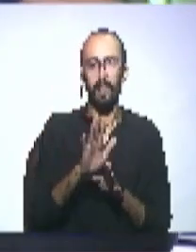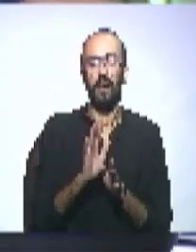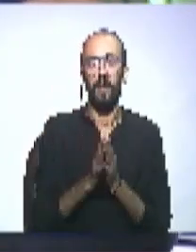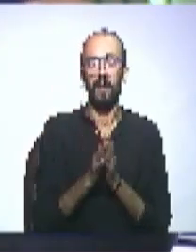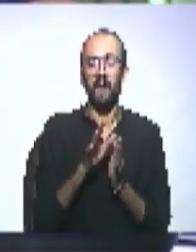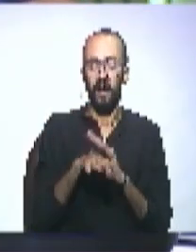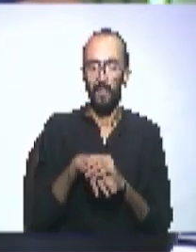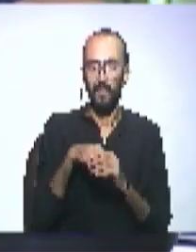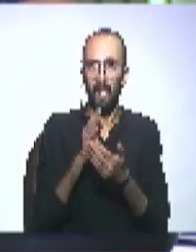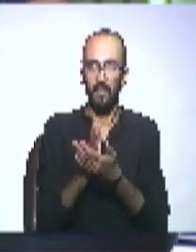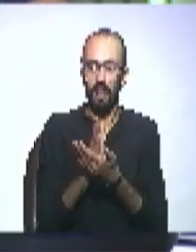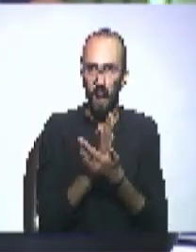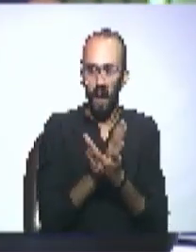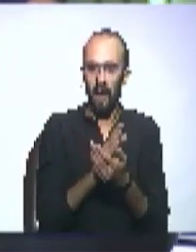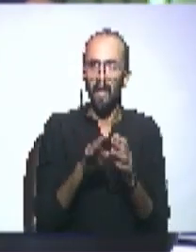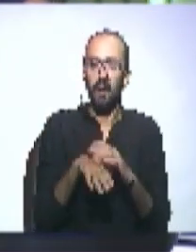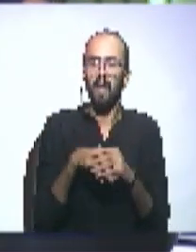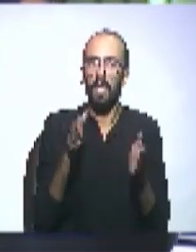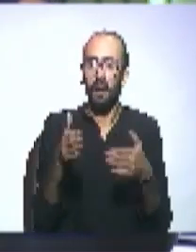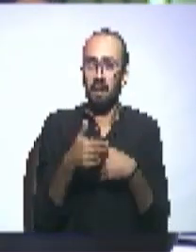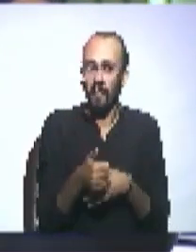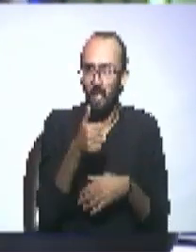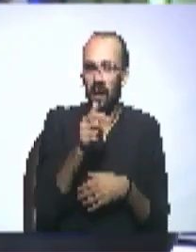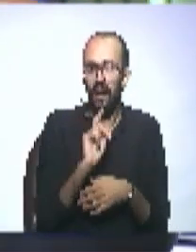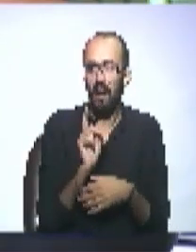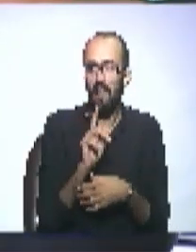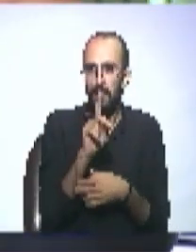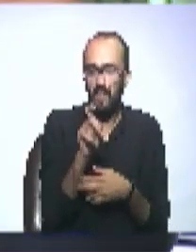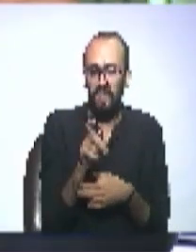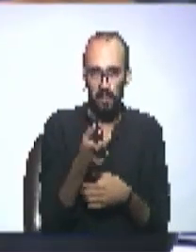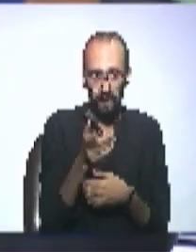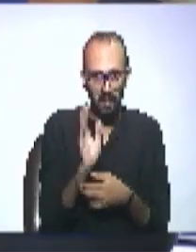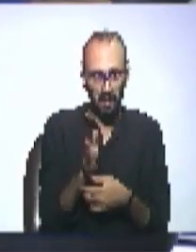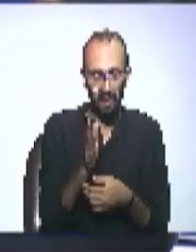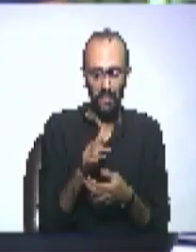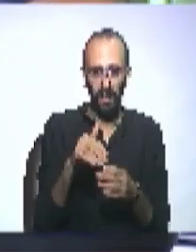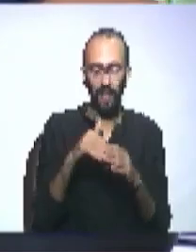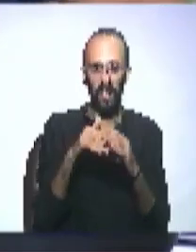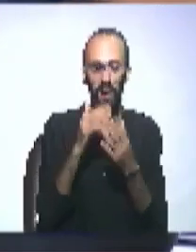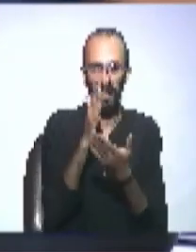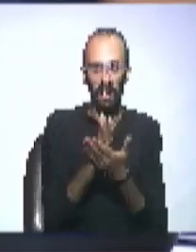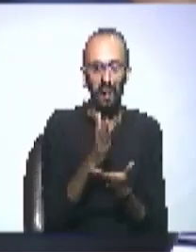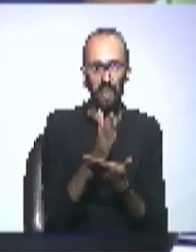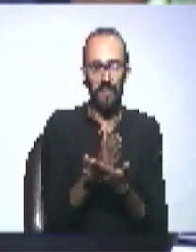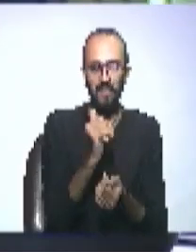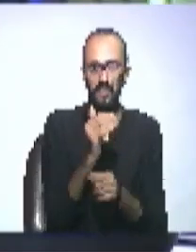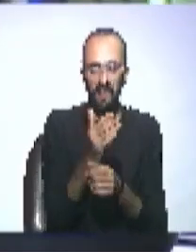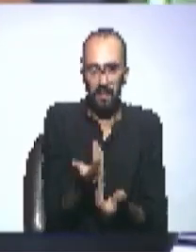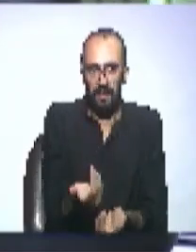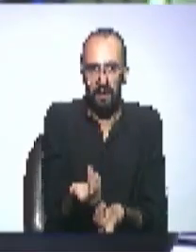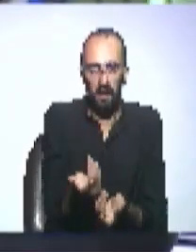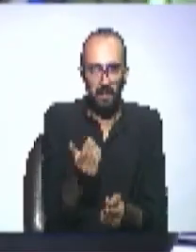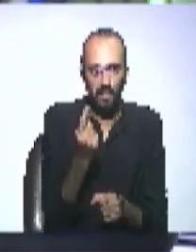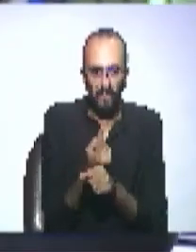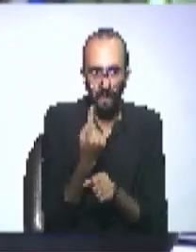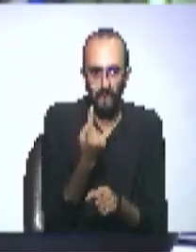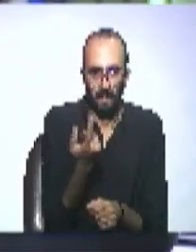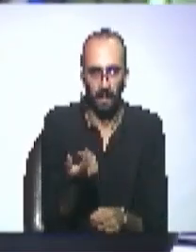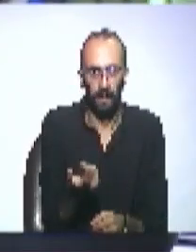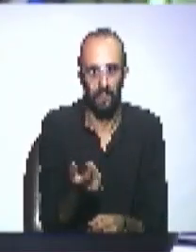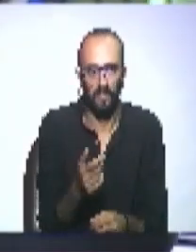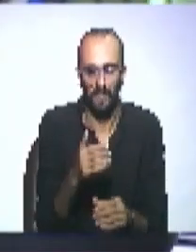مثلا نقطعها ونحطها في اللانش بوكس كويس، ممكن يعني نقطع السندوتشات دي اجزاء على فكره. يعني ممكن